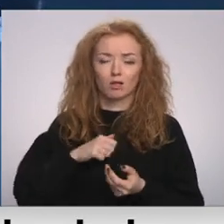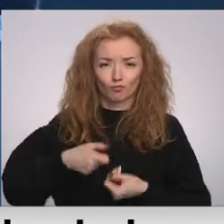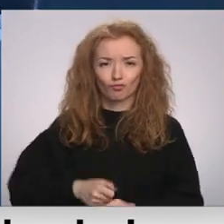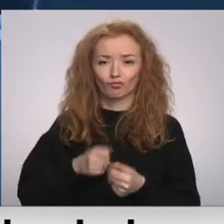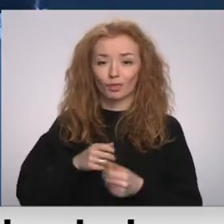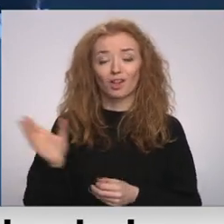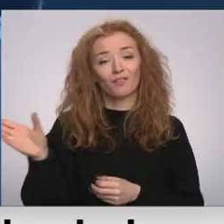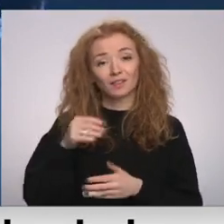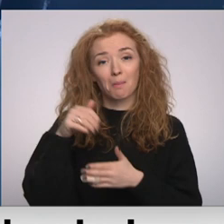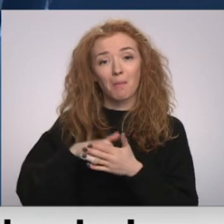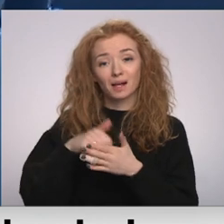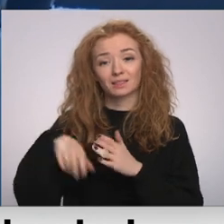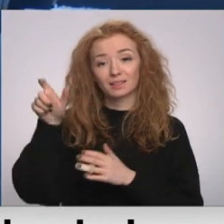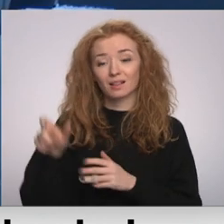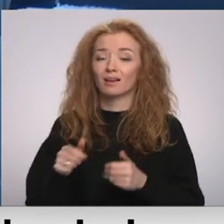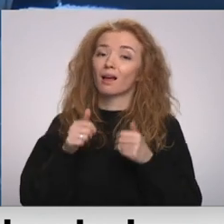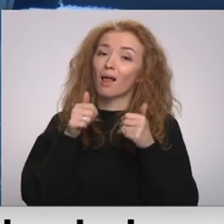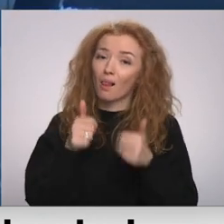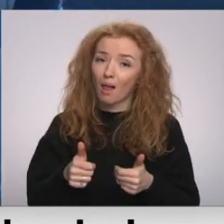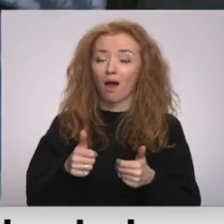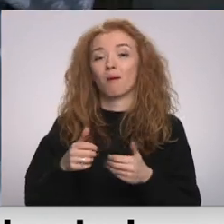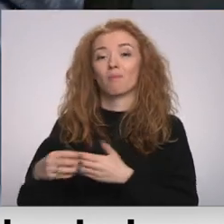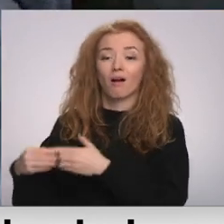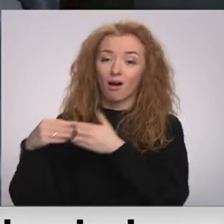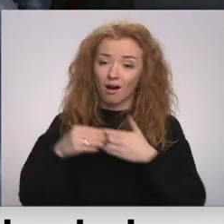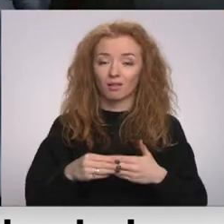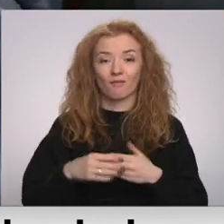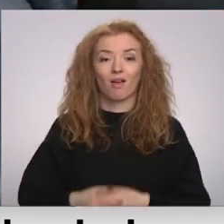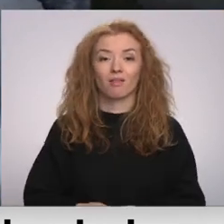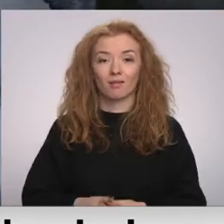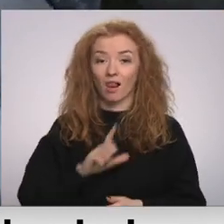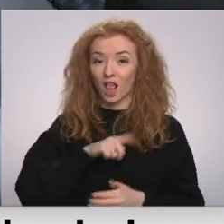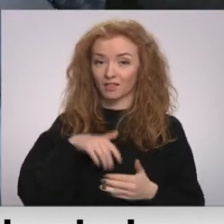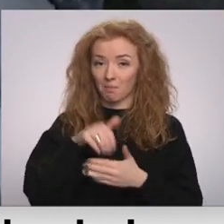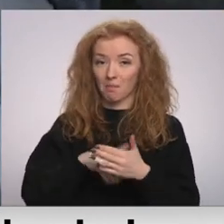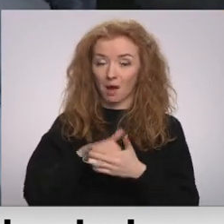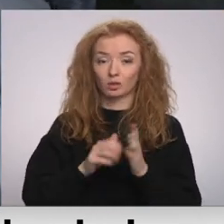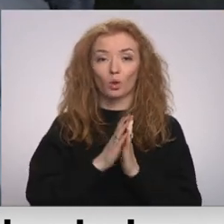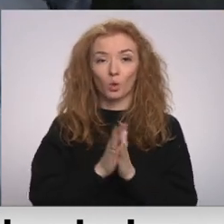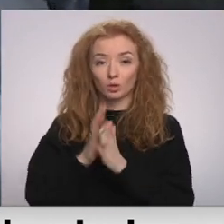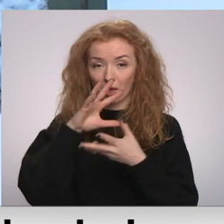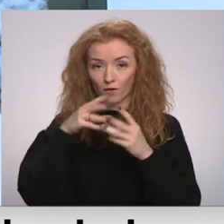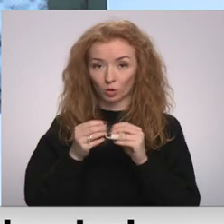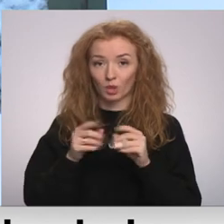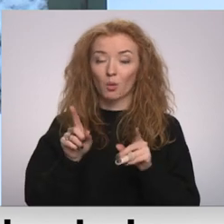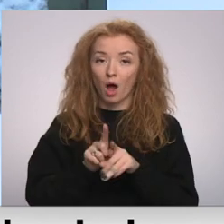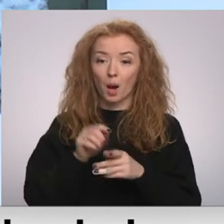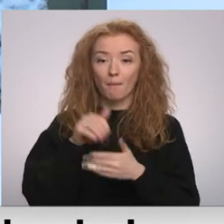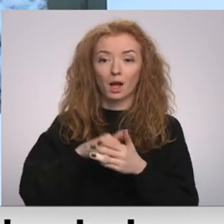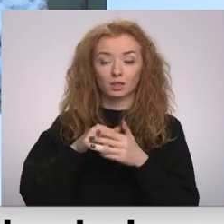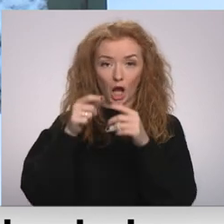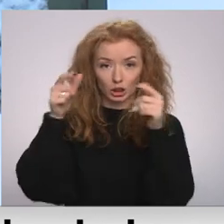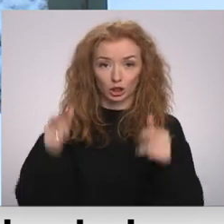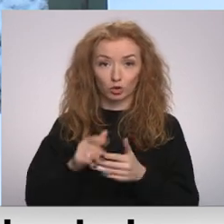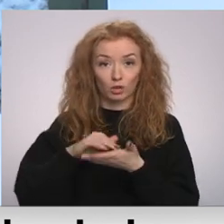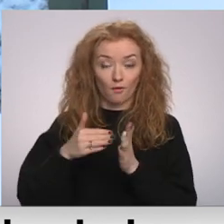pastnieki labi, visu apgodoju, visu atvat. Latvijas pasts aicina turpmāk pievērst vairāk uzmanību arī pastkastīšu